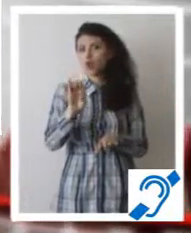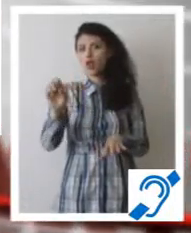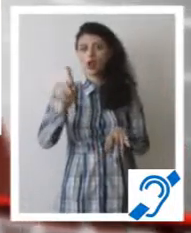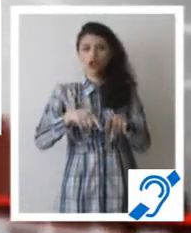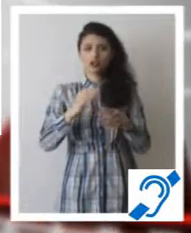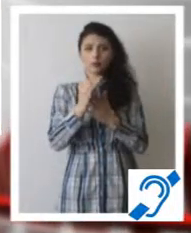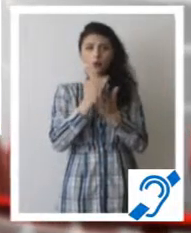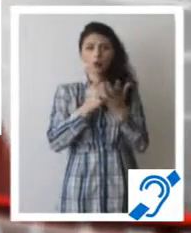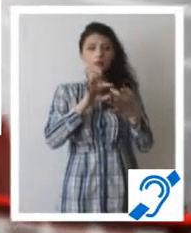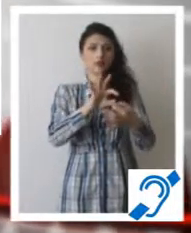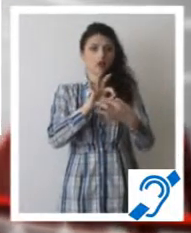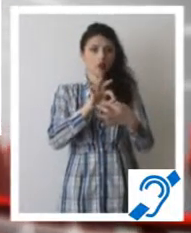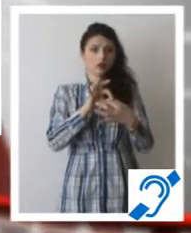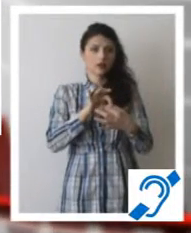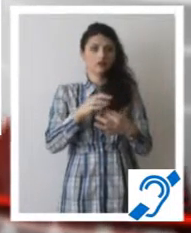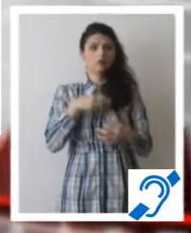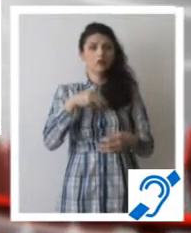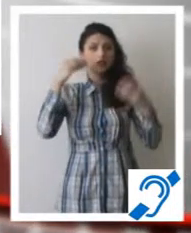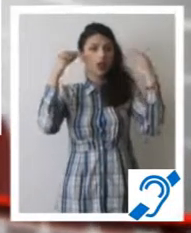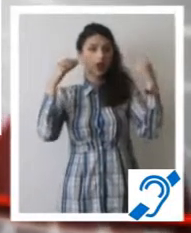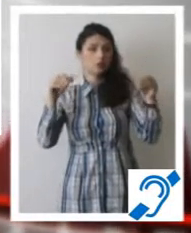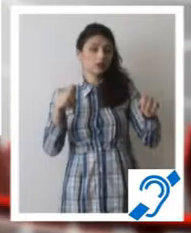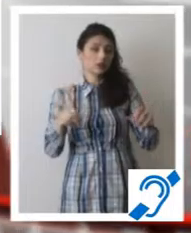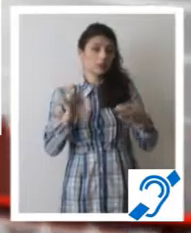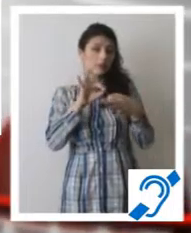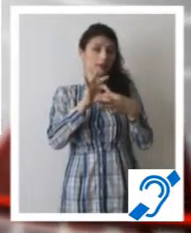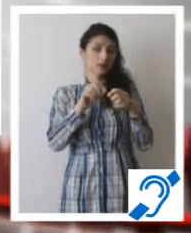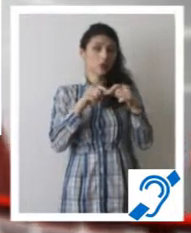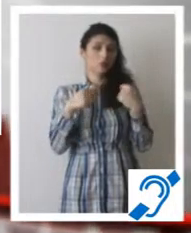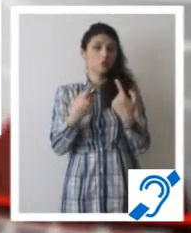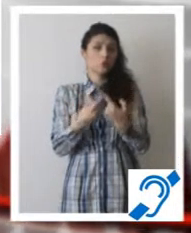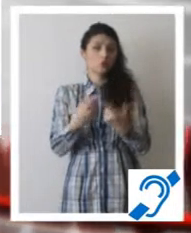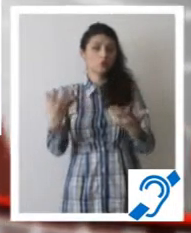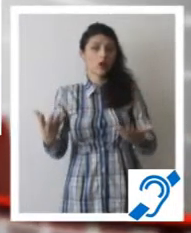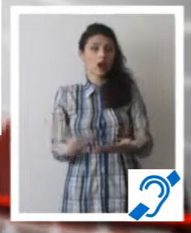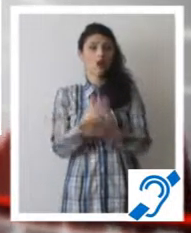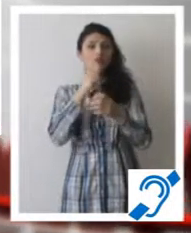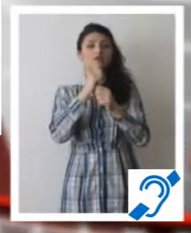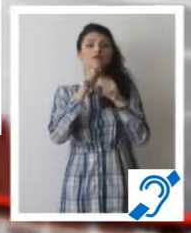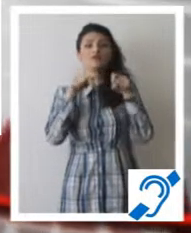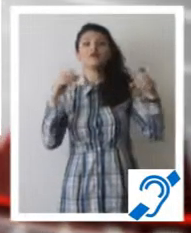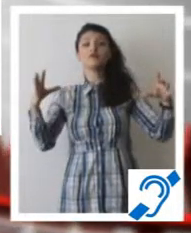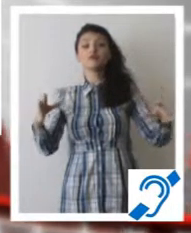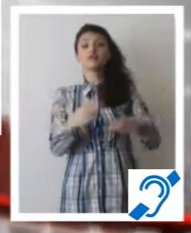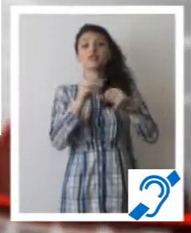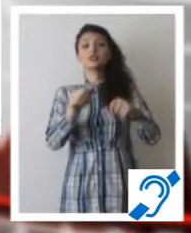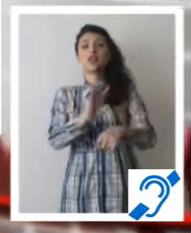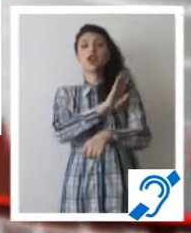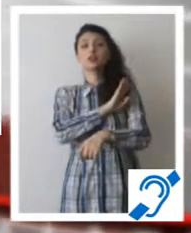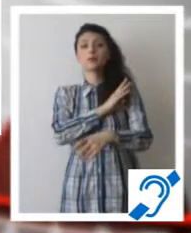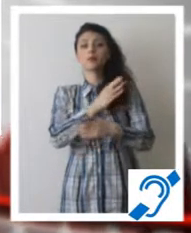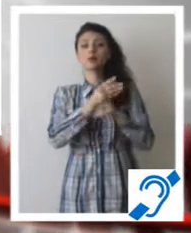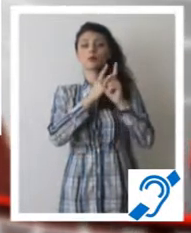parteneriat. Continuă parteneriatul nostru cu realizarea acestui atelier de